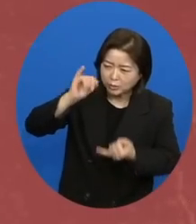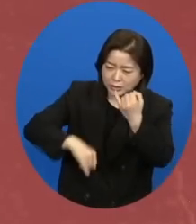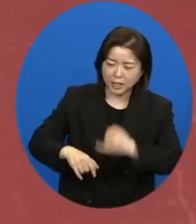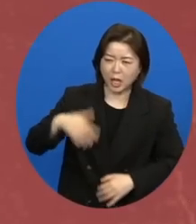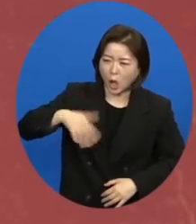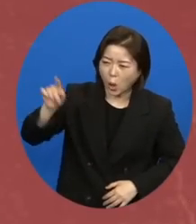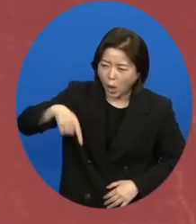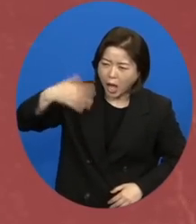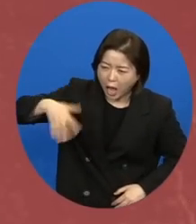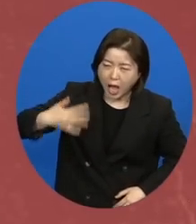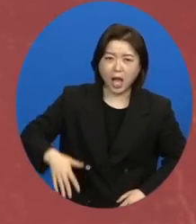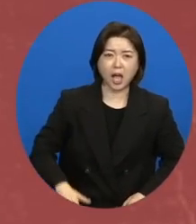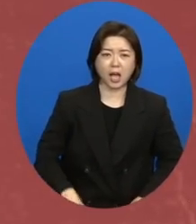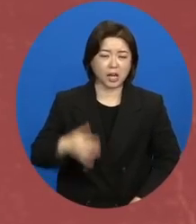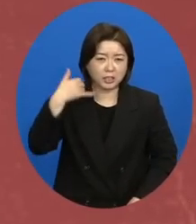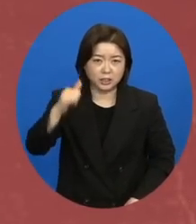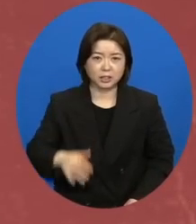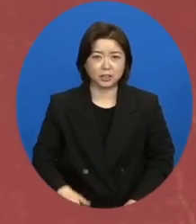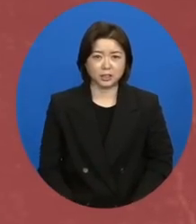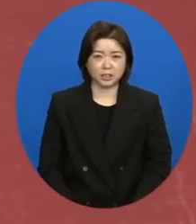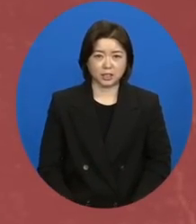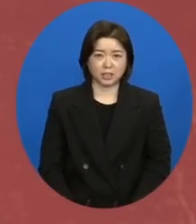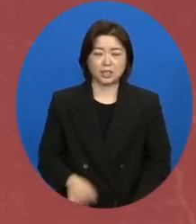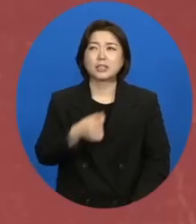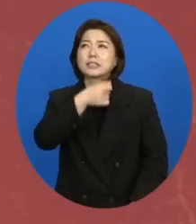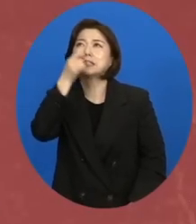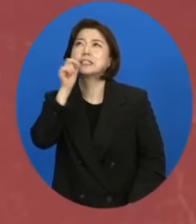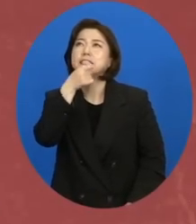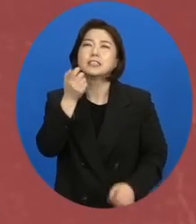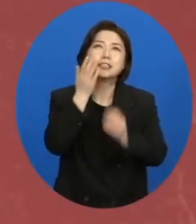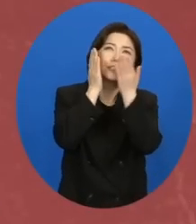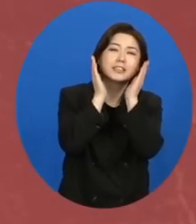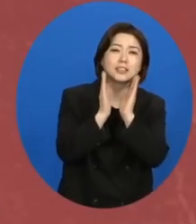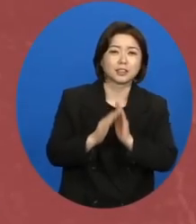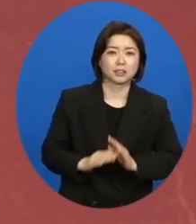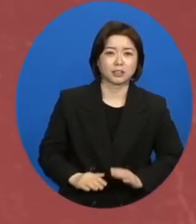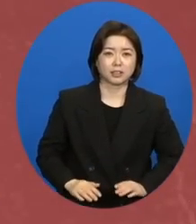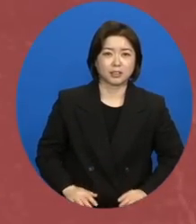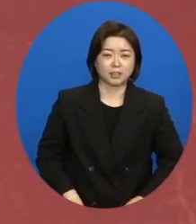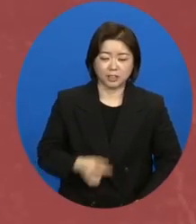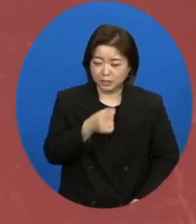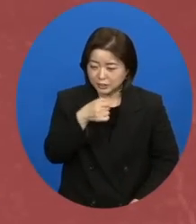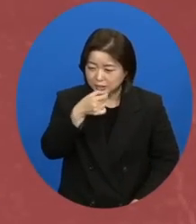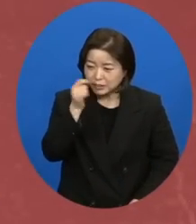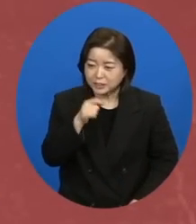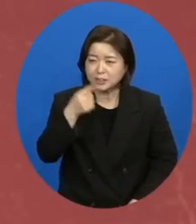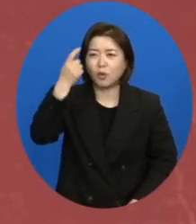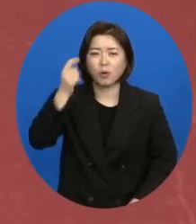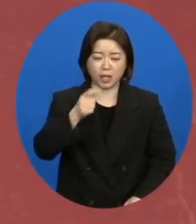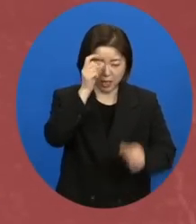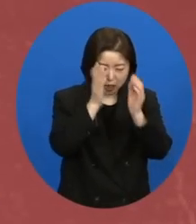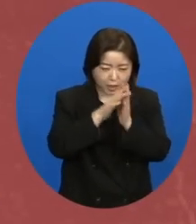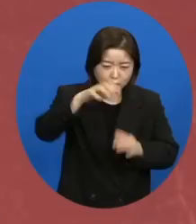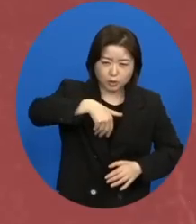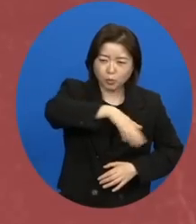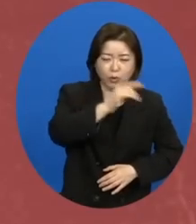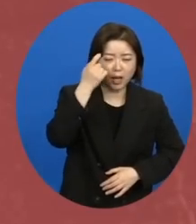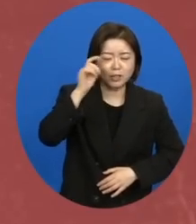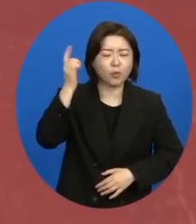안 왔다고 전화하면 집에서 바르고 있다는 거야. 그걸 왜 바르는지 모르겠어요. 기도원 가는데.